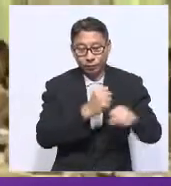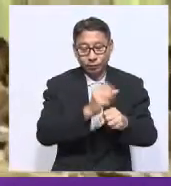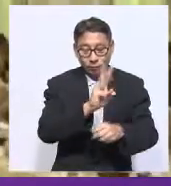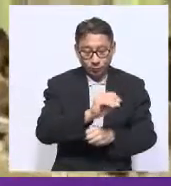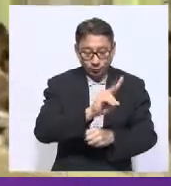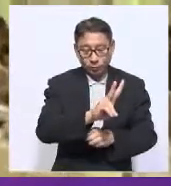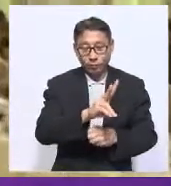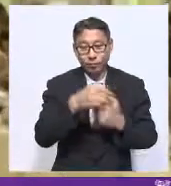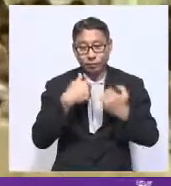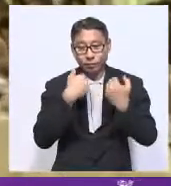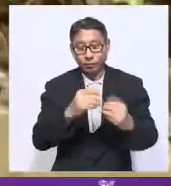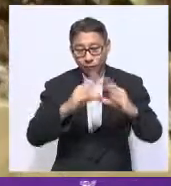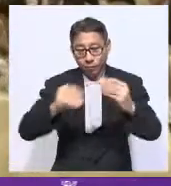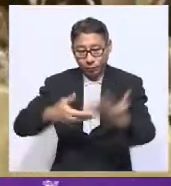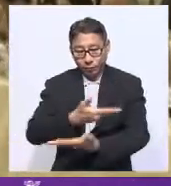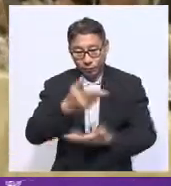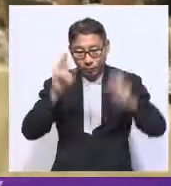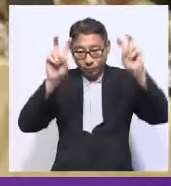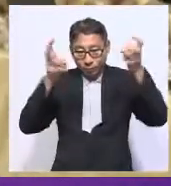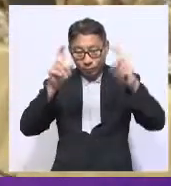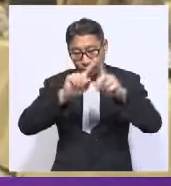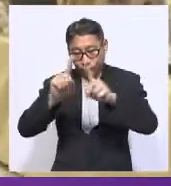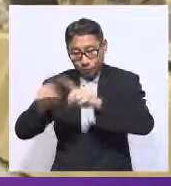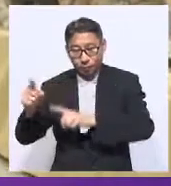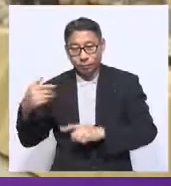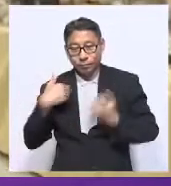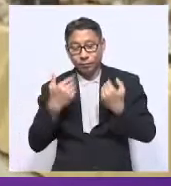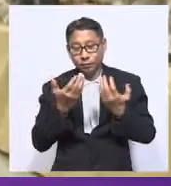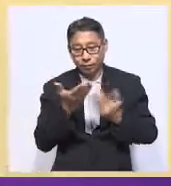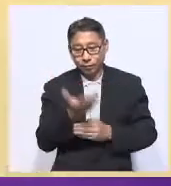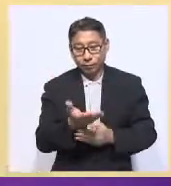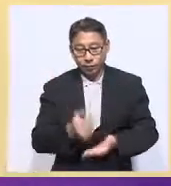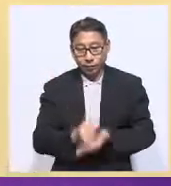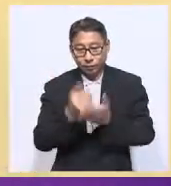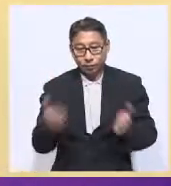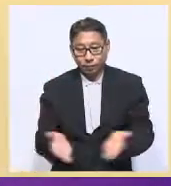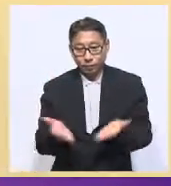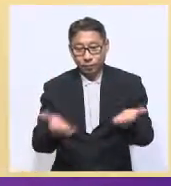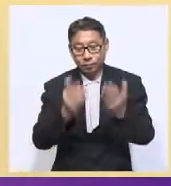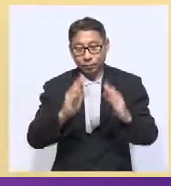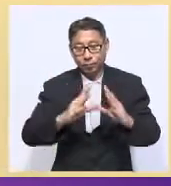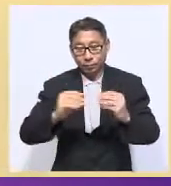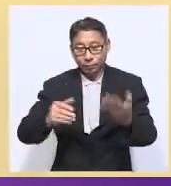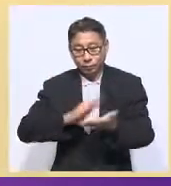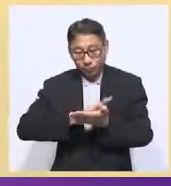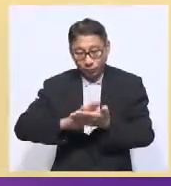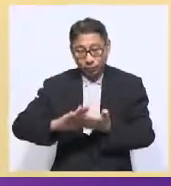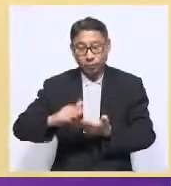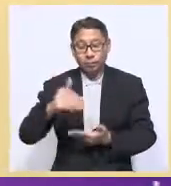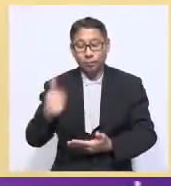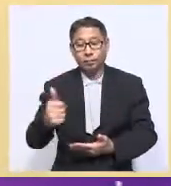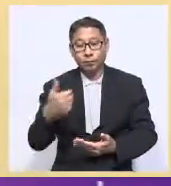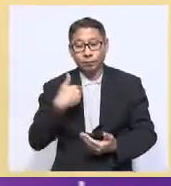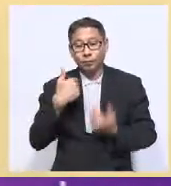และประชุมย่อยในหัวข้อที่เกี่ยวข้องอีกหลายครั้งจึงขอให้ทุกคนช่วยกันสนับสนุนให้การประชุมทั้งหมดสำเร็จไปด้วยความเรียบ